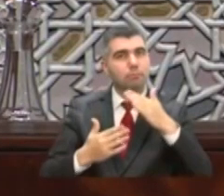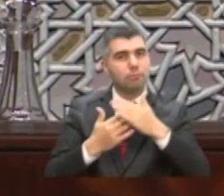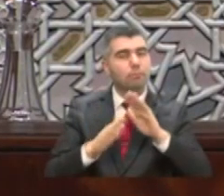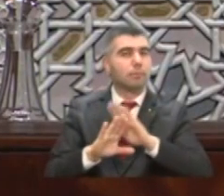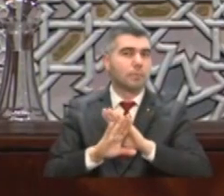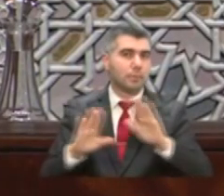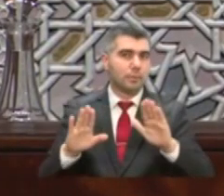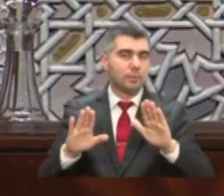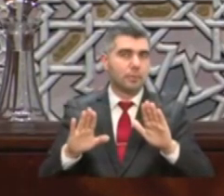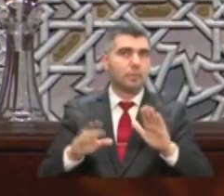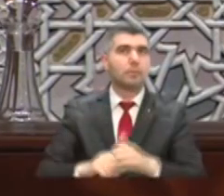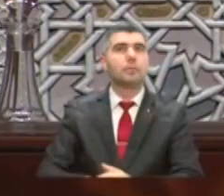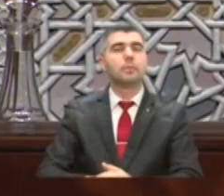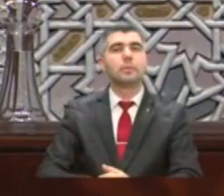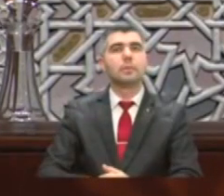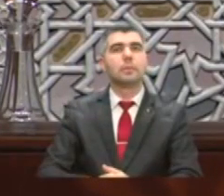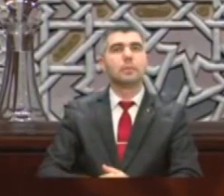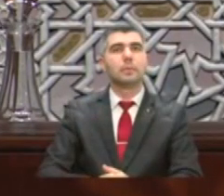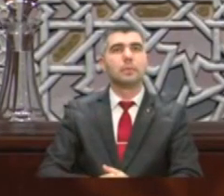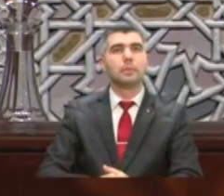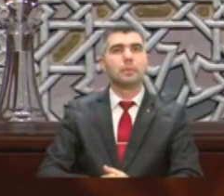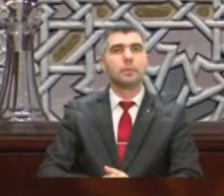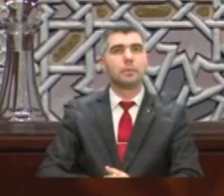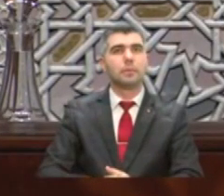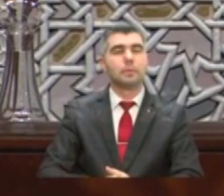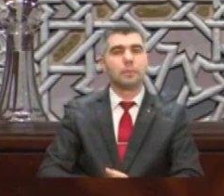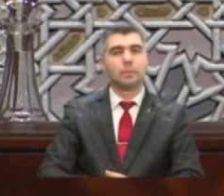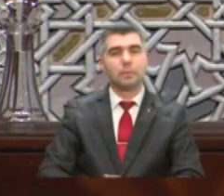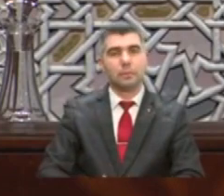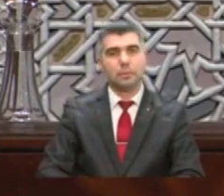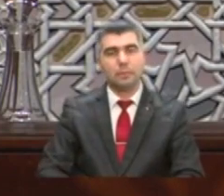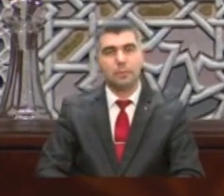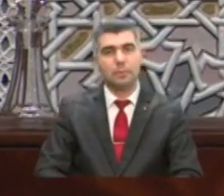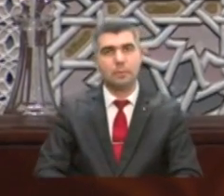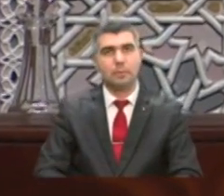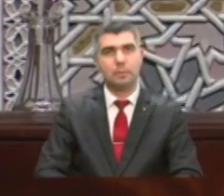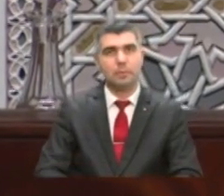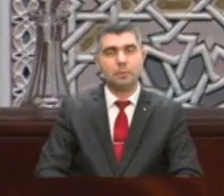للسيدات والسادة الوزراء، شكراً للسيدات والسادة النواب. رفعت الجلسة.